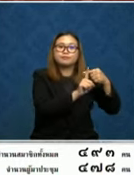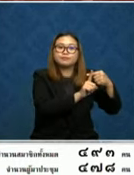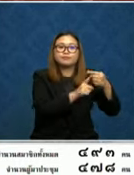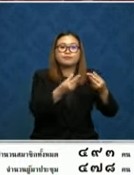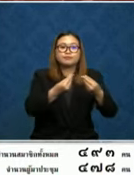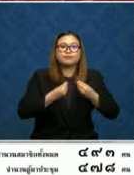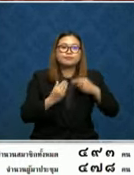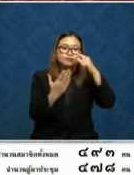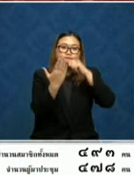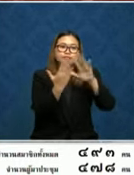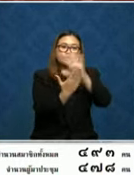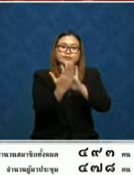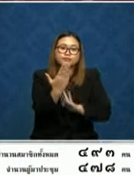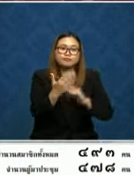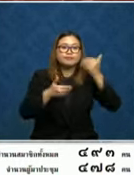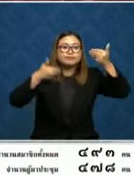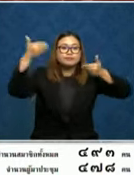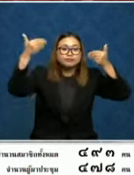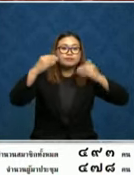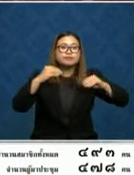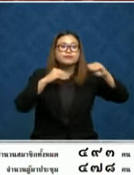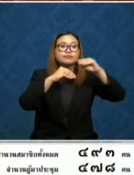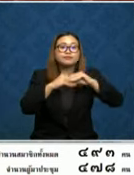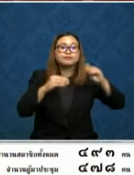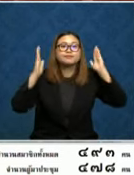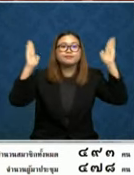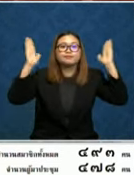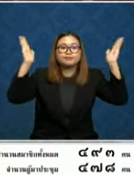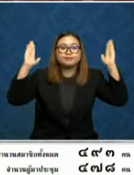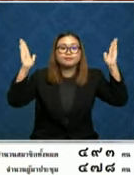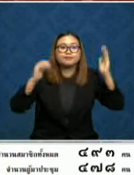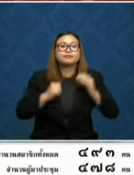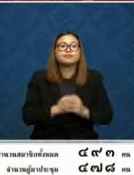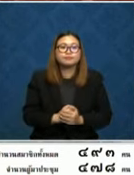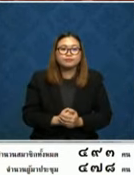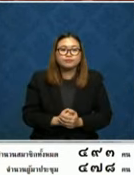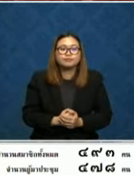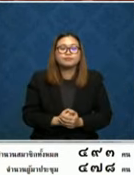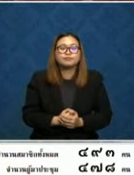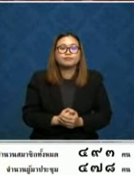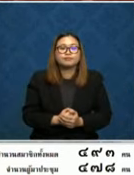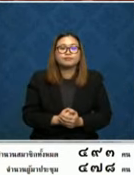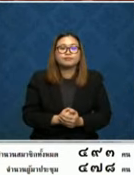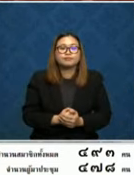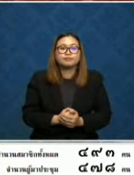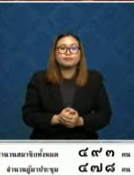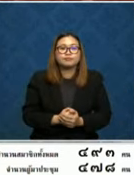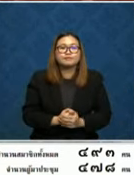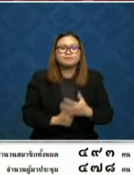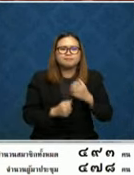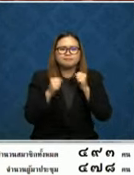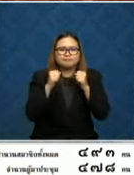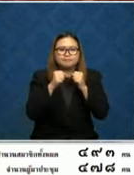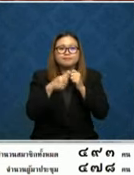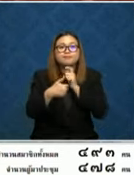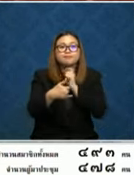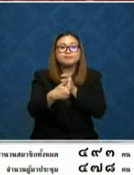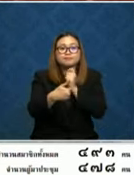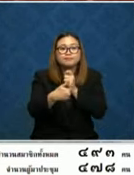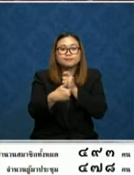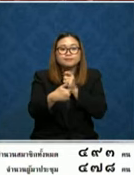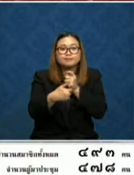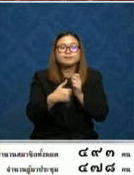ที่เพิ่มขึ้นมาใหม่ก็คือจะทําการประชาสัมพันธ์ซอฟต์พาวเวอร์ของประเทศไทยผมพยายามสอบถามครับว่ากต